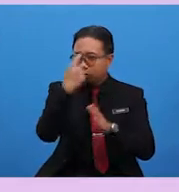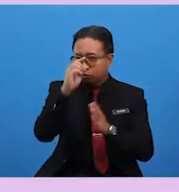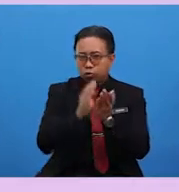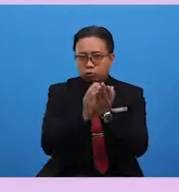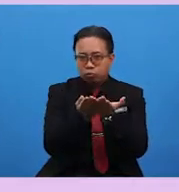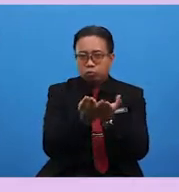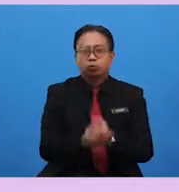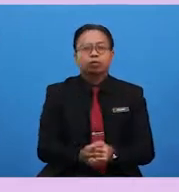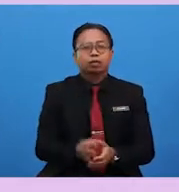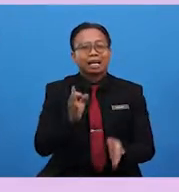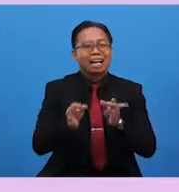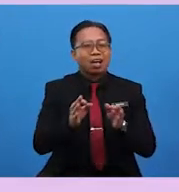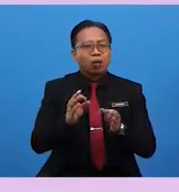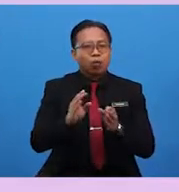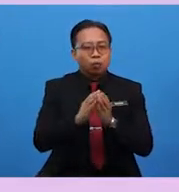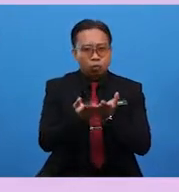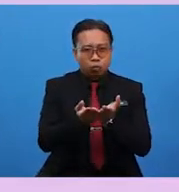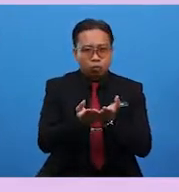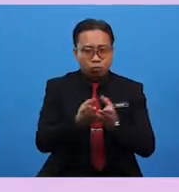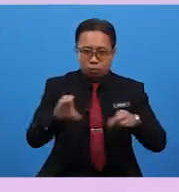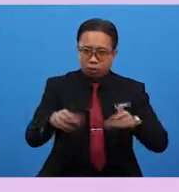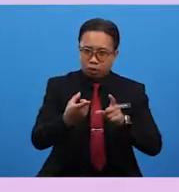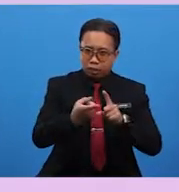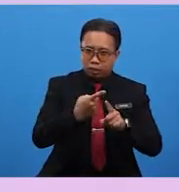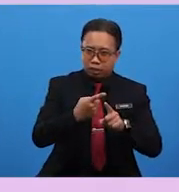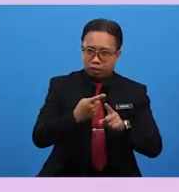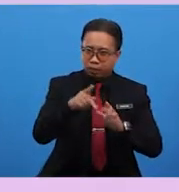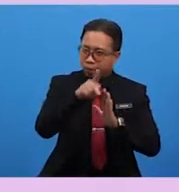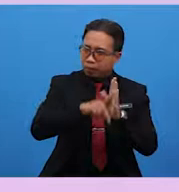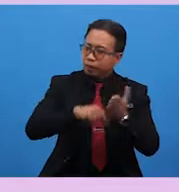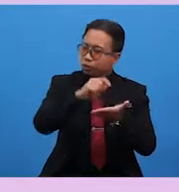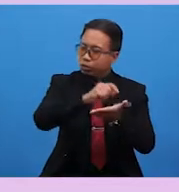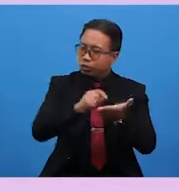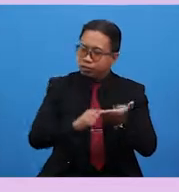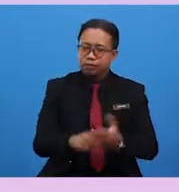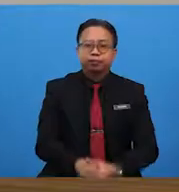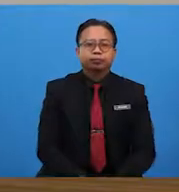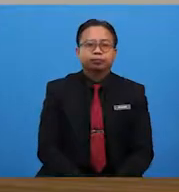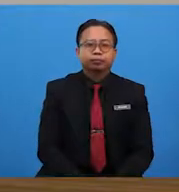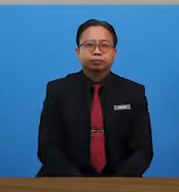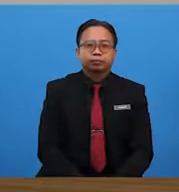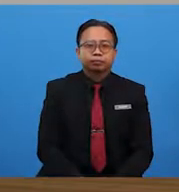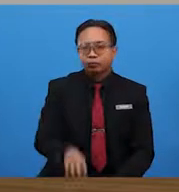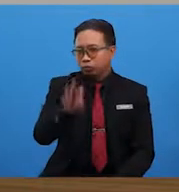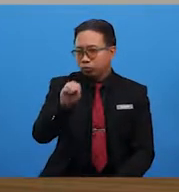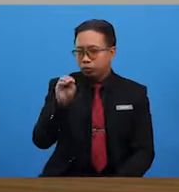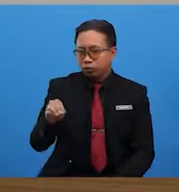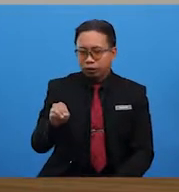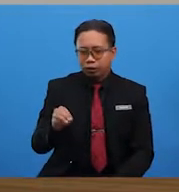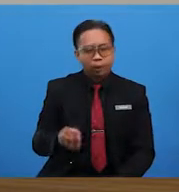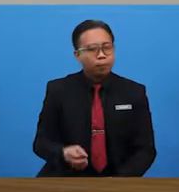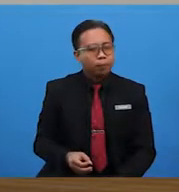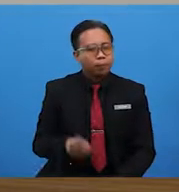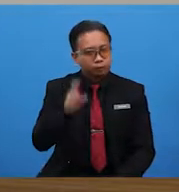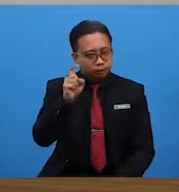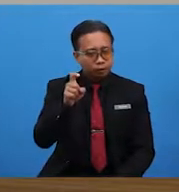jika buku tersebut dihasilkan dari seorang penulis Hai pelajar-pelajar sangat